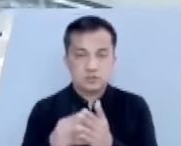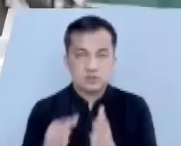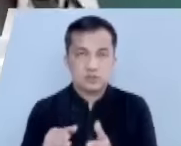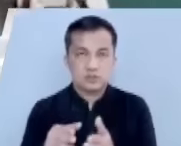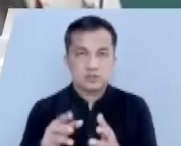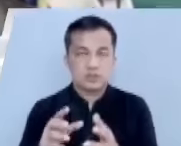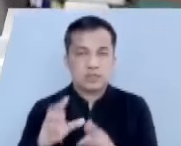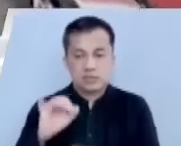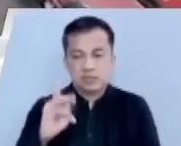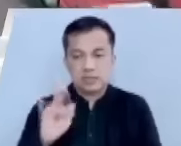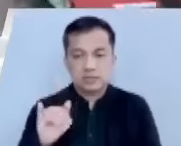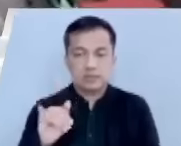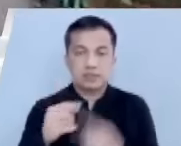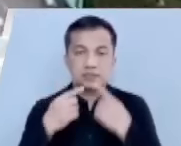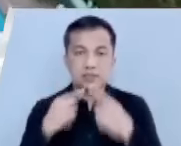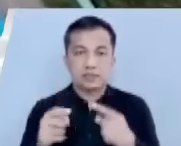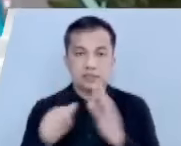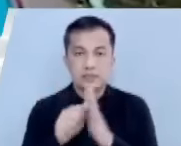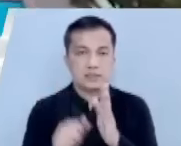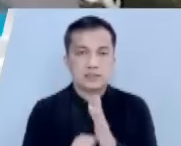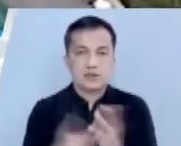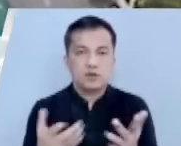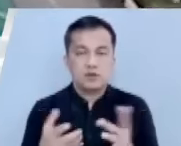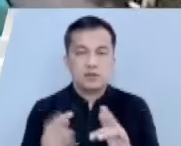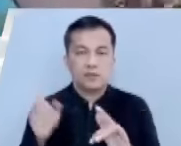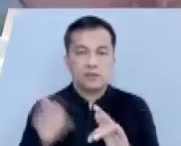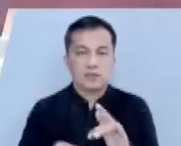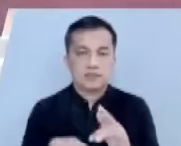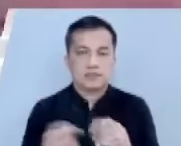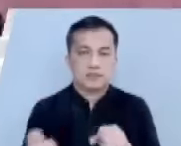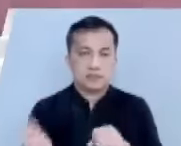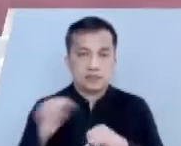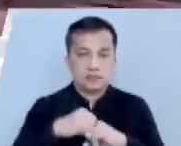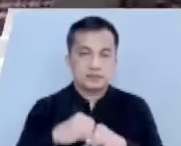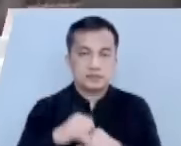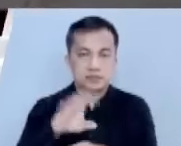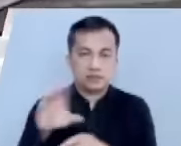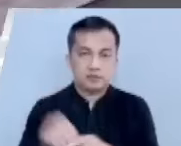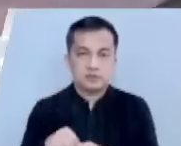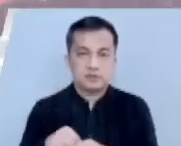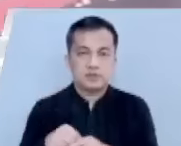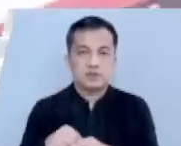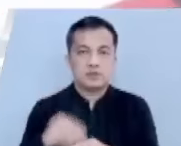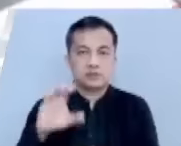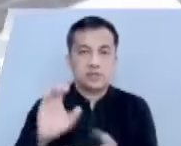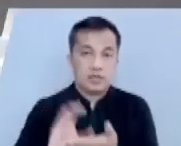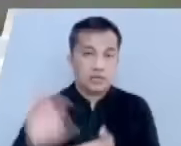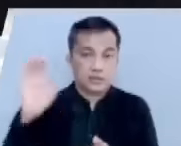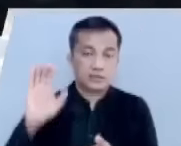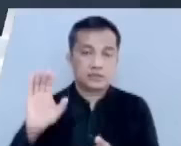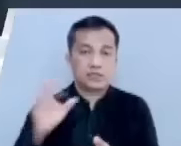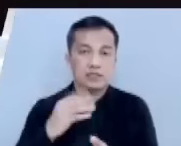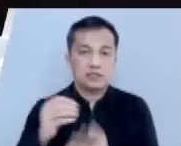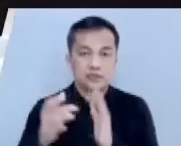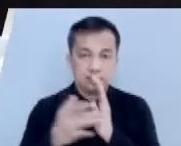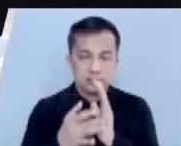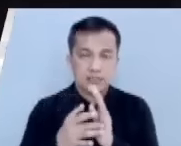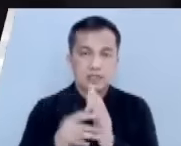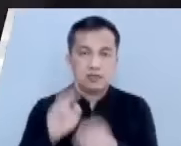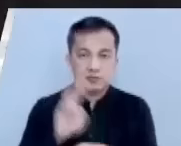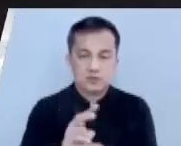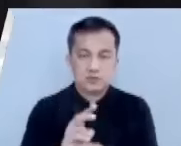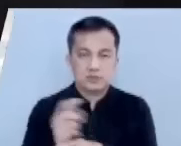areas nang walang penalty at interest. Sakop dito ang nasa higher education at technical vocational training programs.